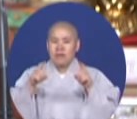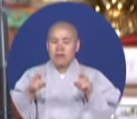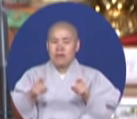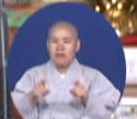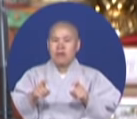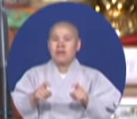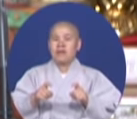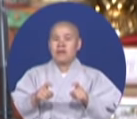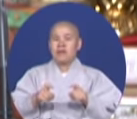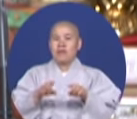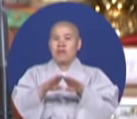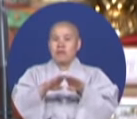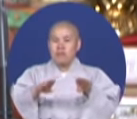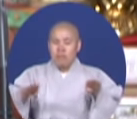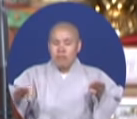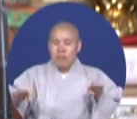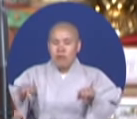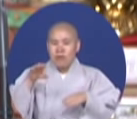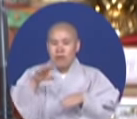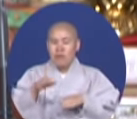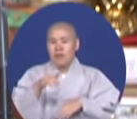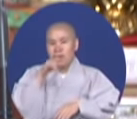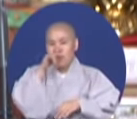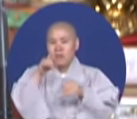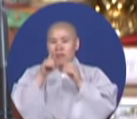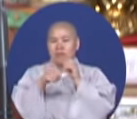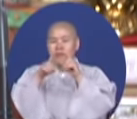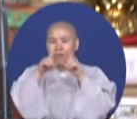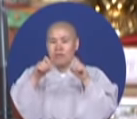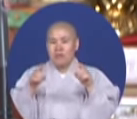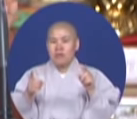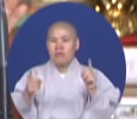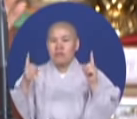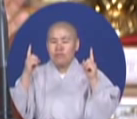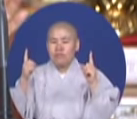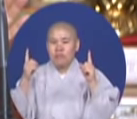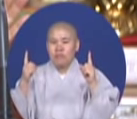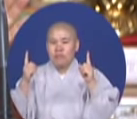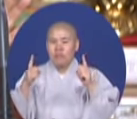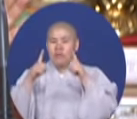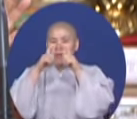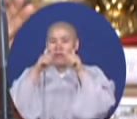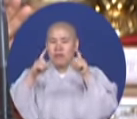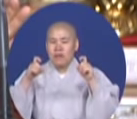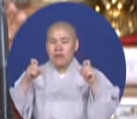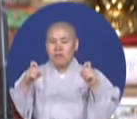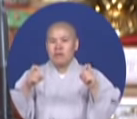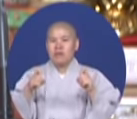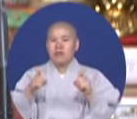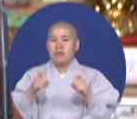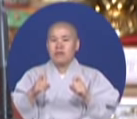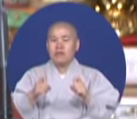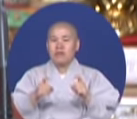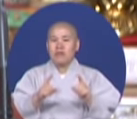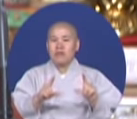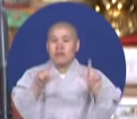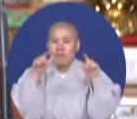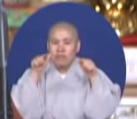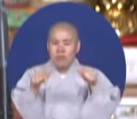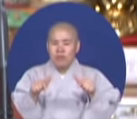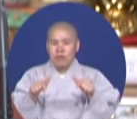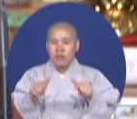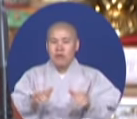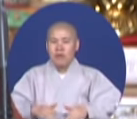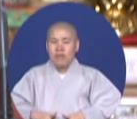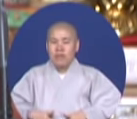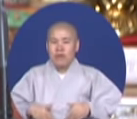쌍탑은 야지, 평지. 평지에는 보통 탑을 2탑을 모시는데요. 이게 동서 쌍탑도 있고